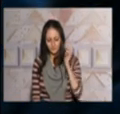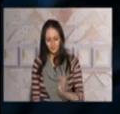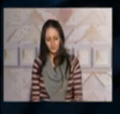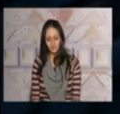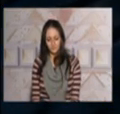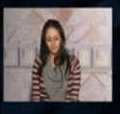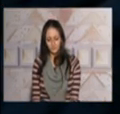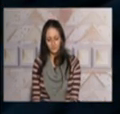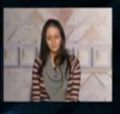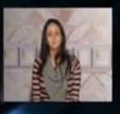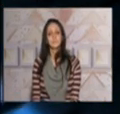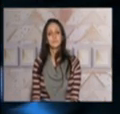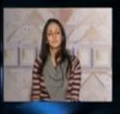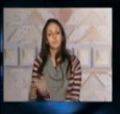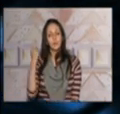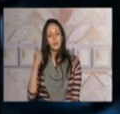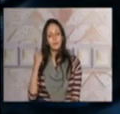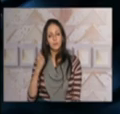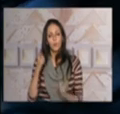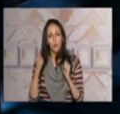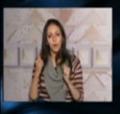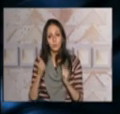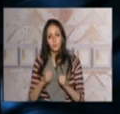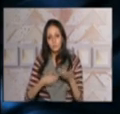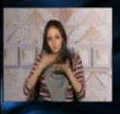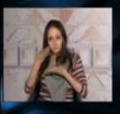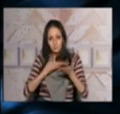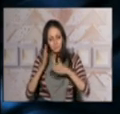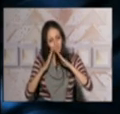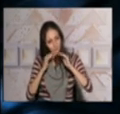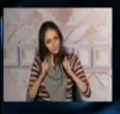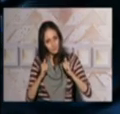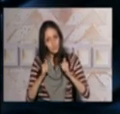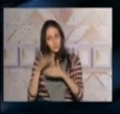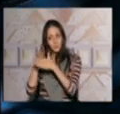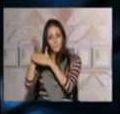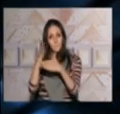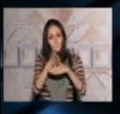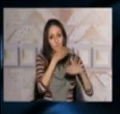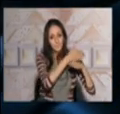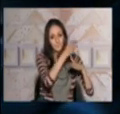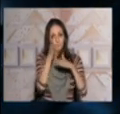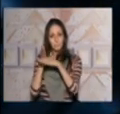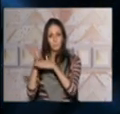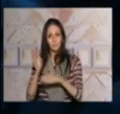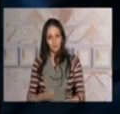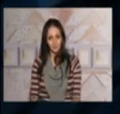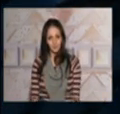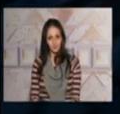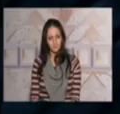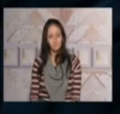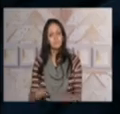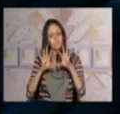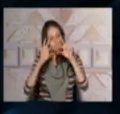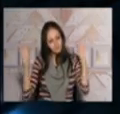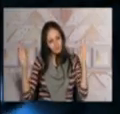كان اكتر واقوى تسويق لمصر سياحيا في الخارج، ويمكن حلينا المشكله اللي احنا كنا بنعاني منها